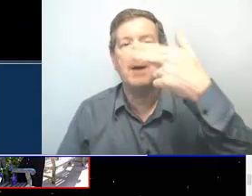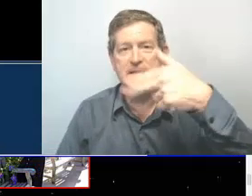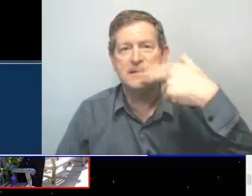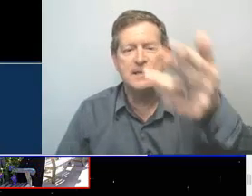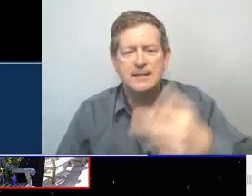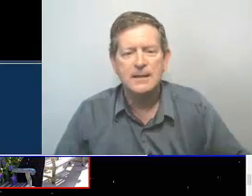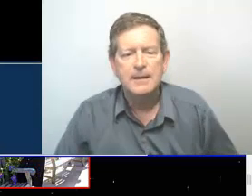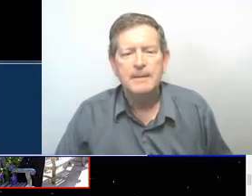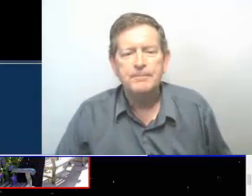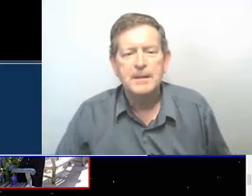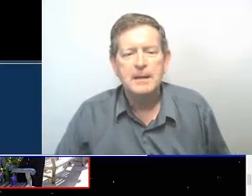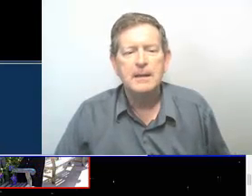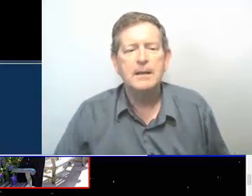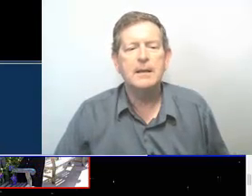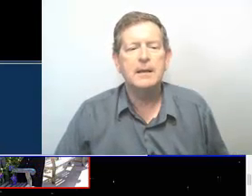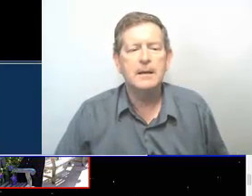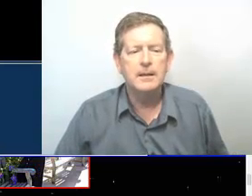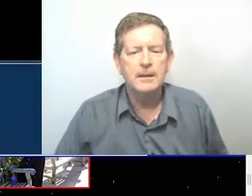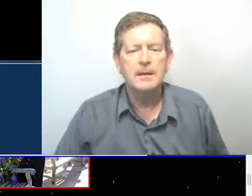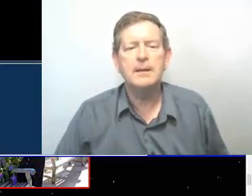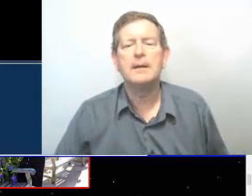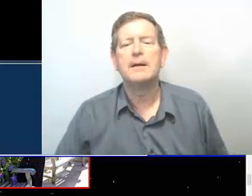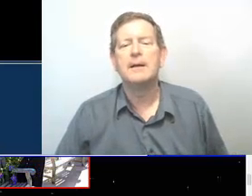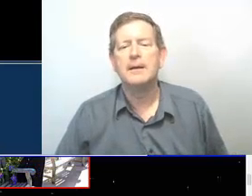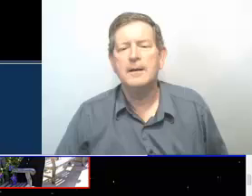Répétez. Dites la phrase. Dites.